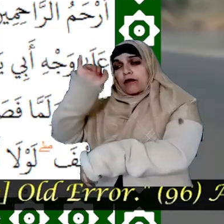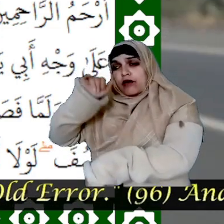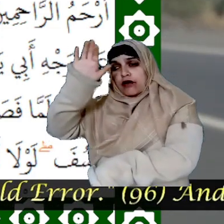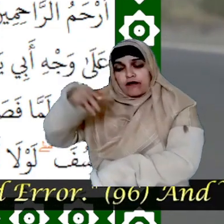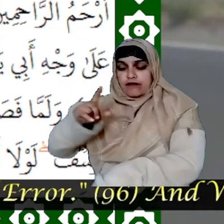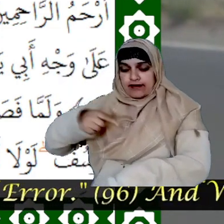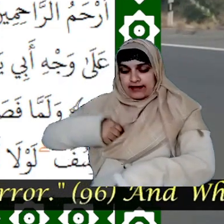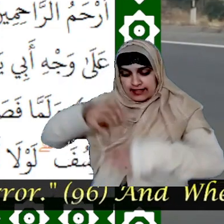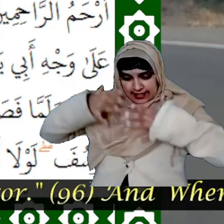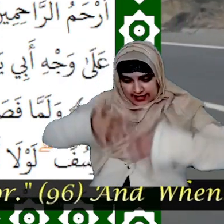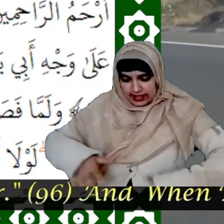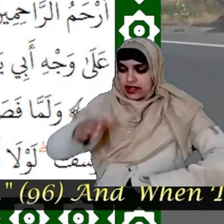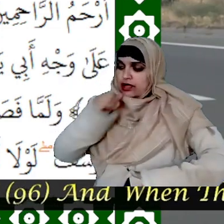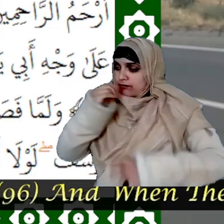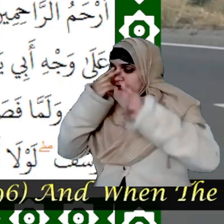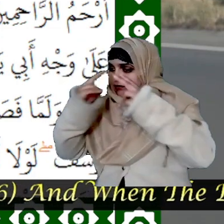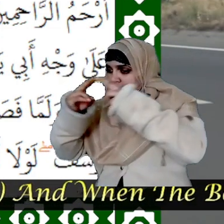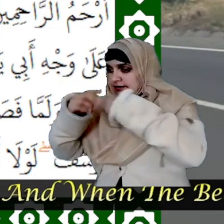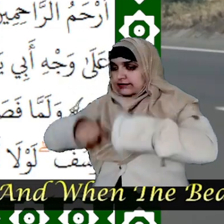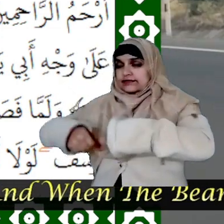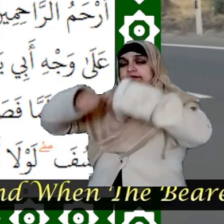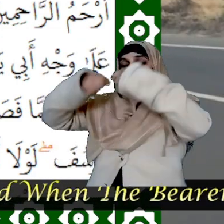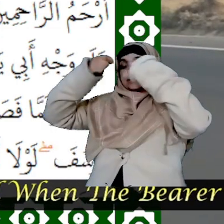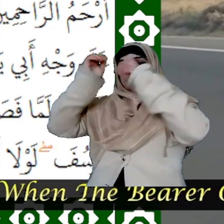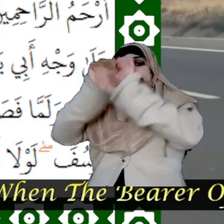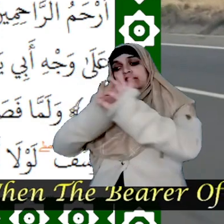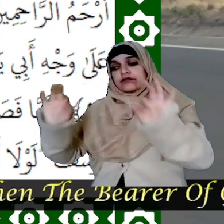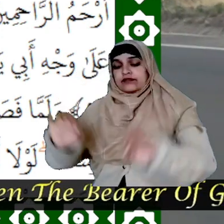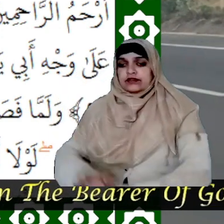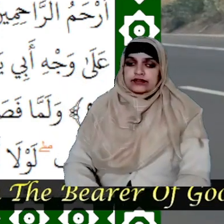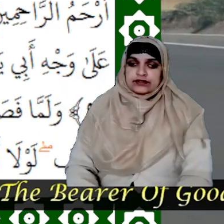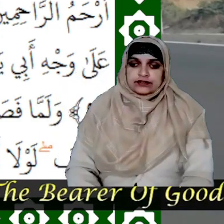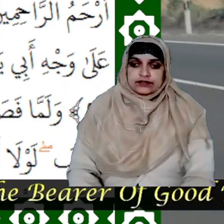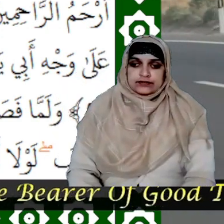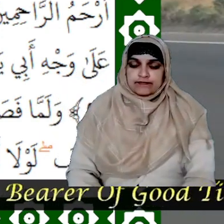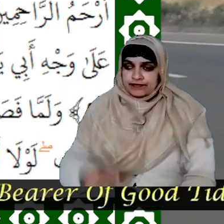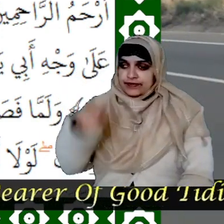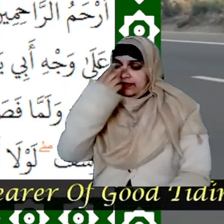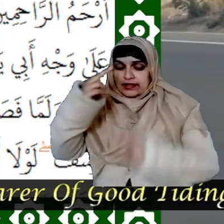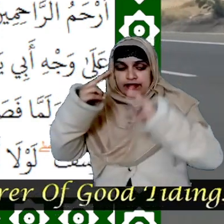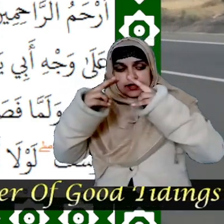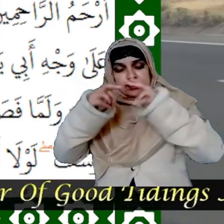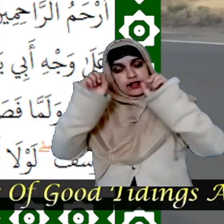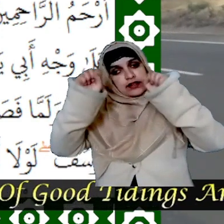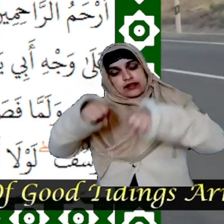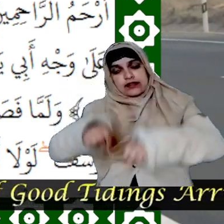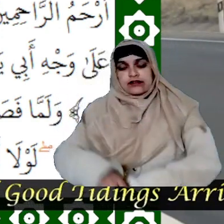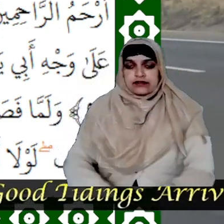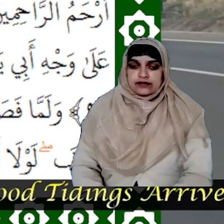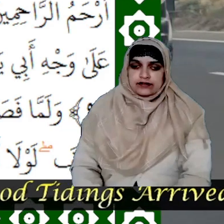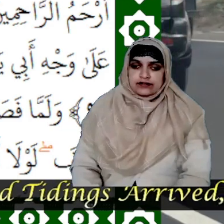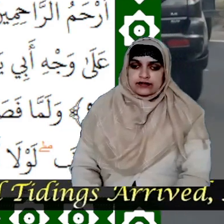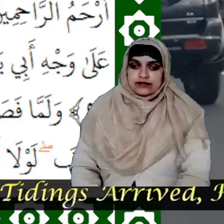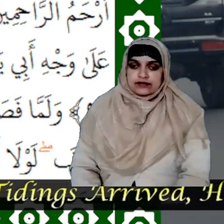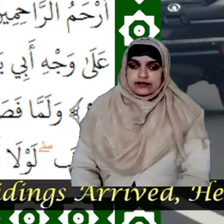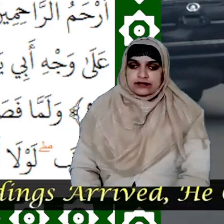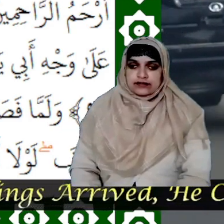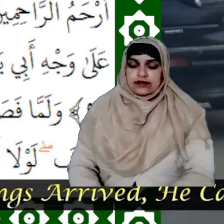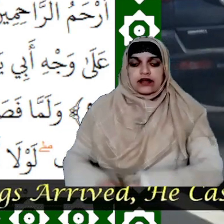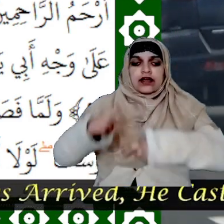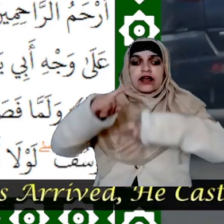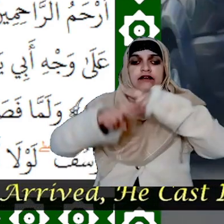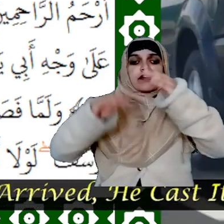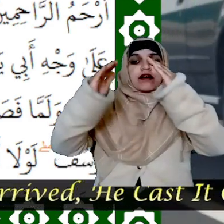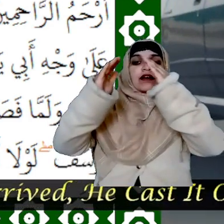بني يعقوب كا خيسنون دانونا خطة ما جاكو ديم ولما فصلت العير